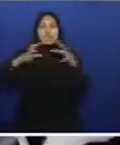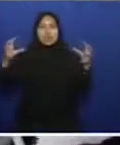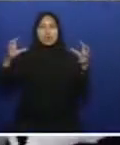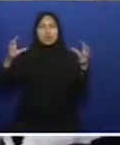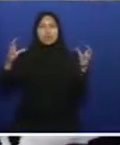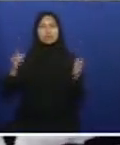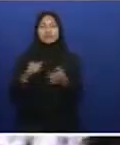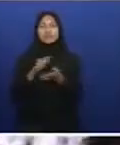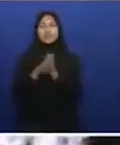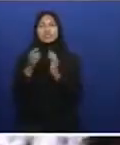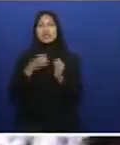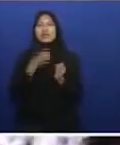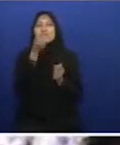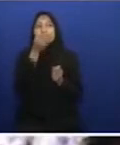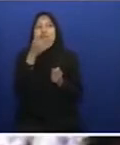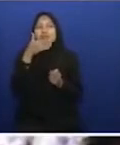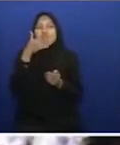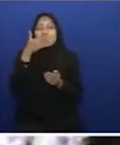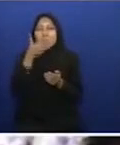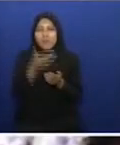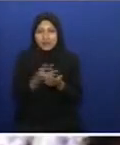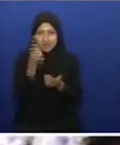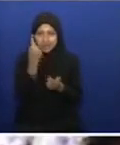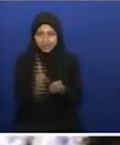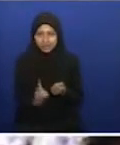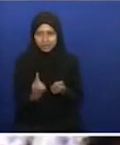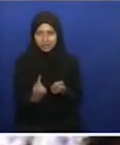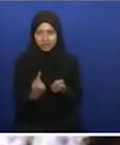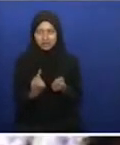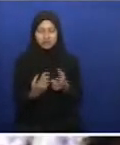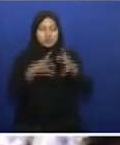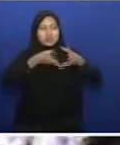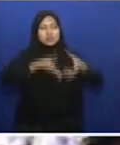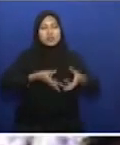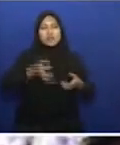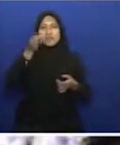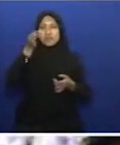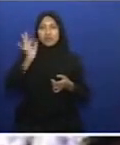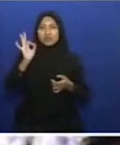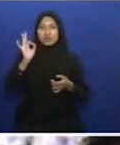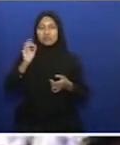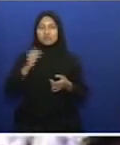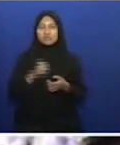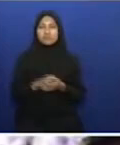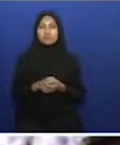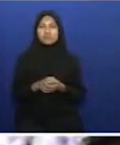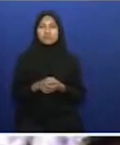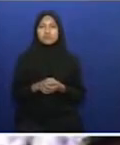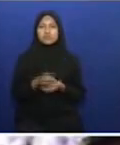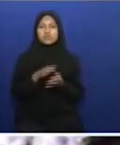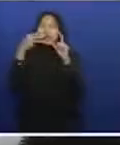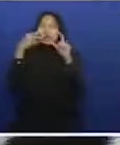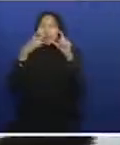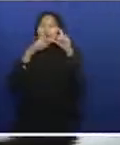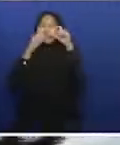Dan oleh karena itu saya ucapkan selamat datang di dunia baru dalam posisi sebagai